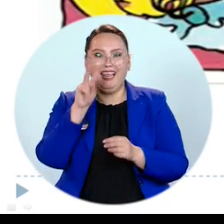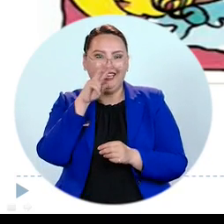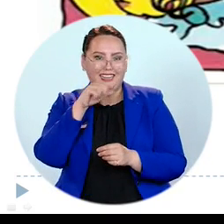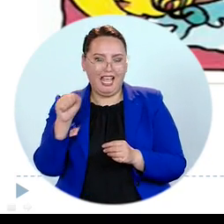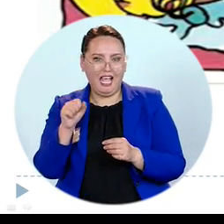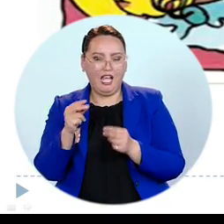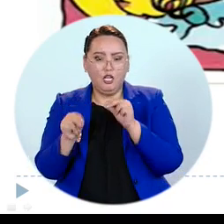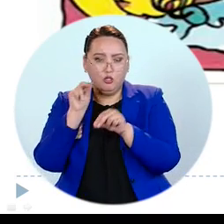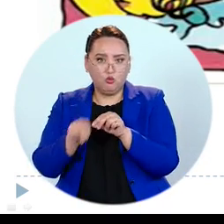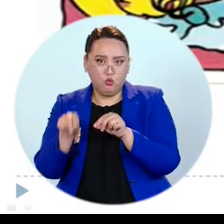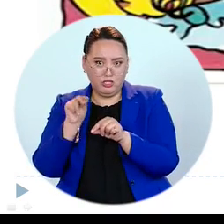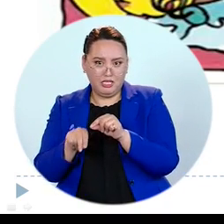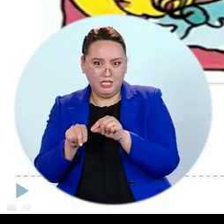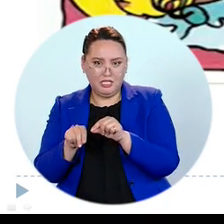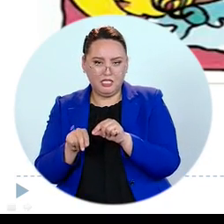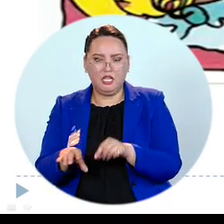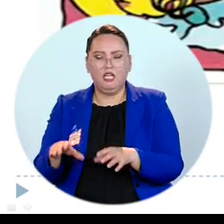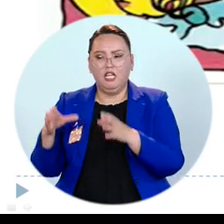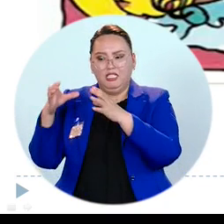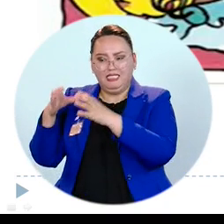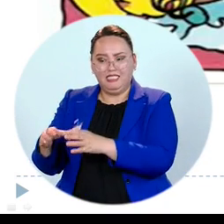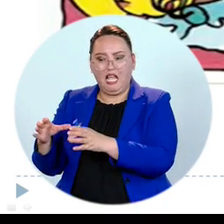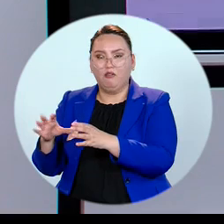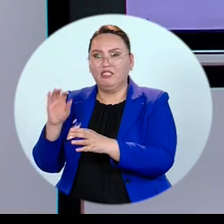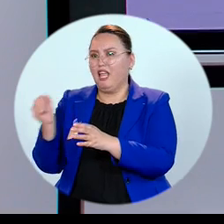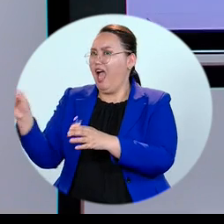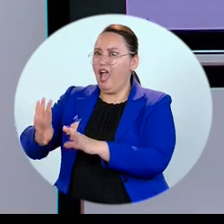ས གསུབ པརེད མི པད པགུན བདེགས སླི ཁས དུན